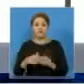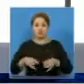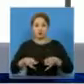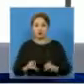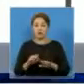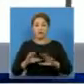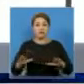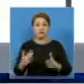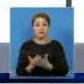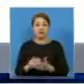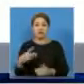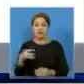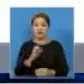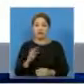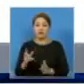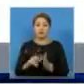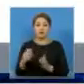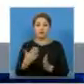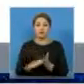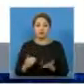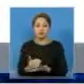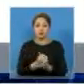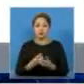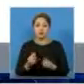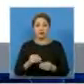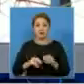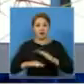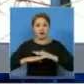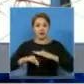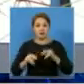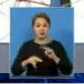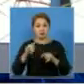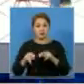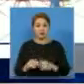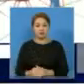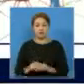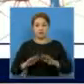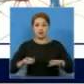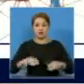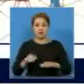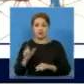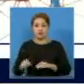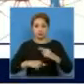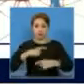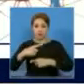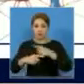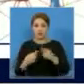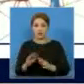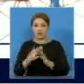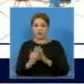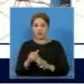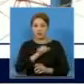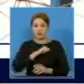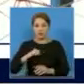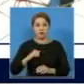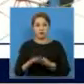азаматтар 2 миллион 250 мың теңге жинап алаңды салып берген. Бала адамның болашағы дейді. Сол ауылымыздың,